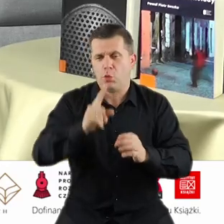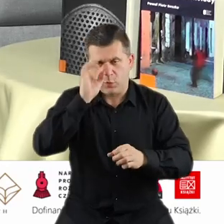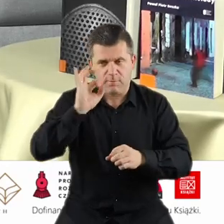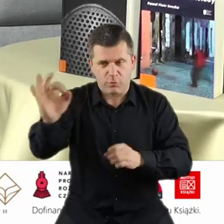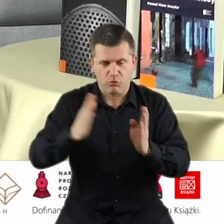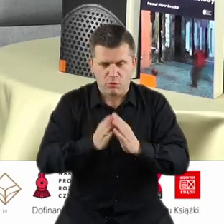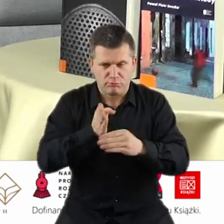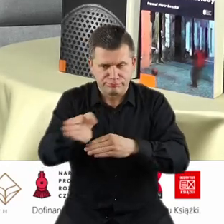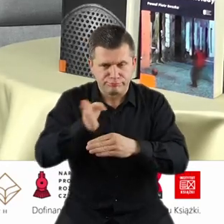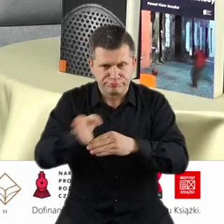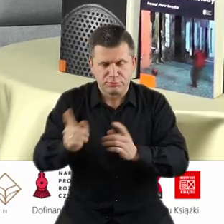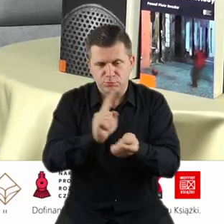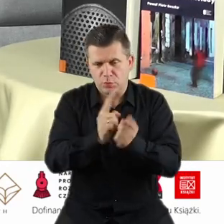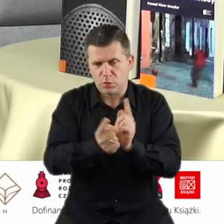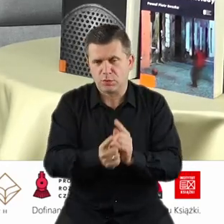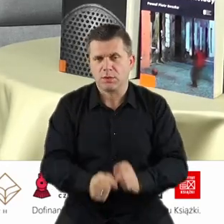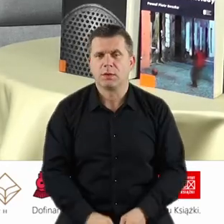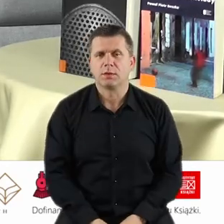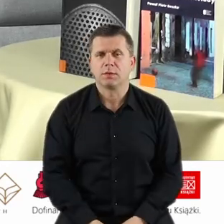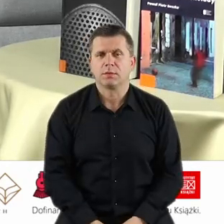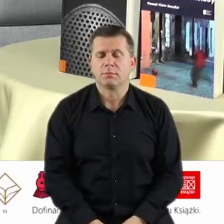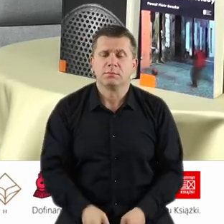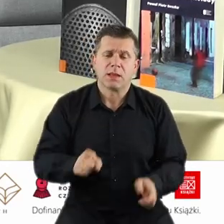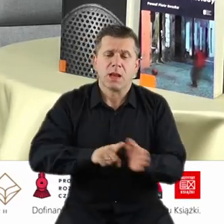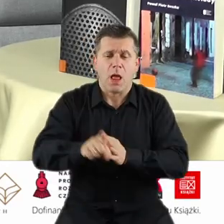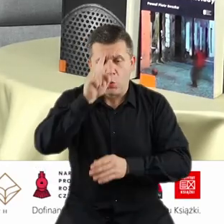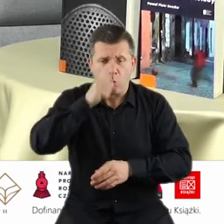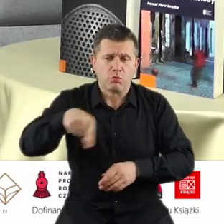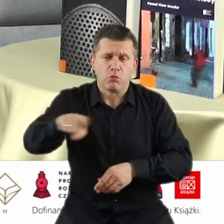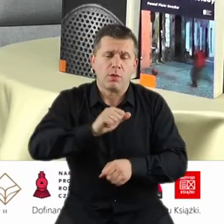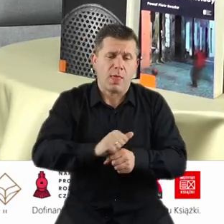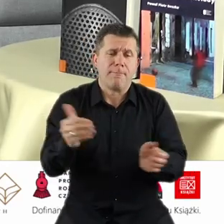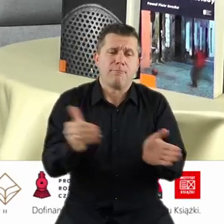bohaterów, że jest w jakiś sposób im to potrzebne.